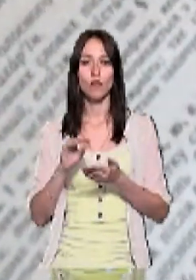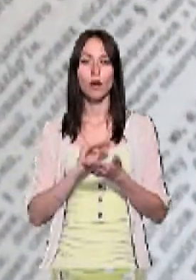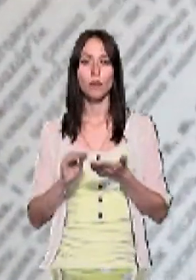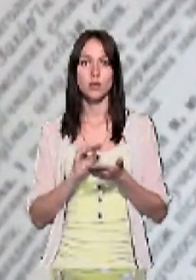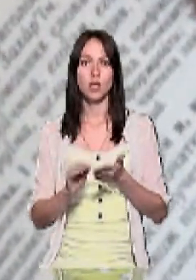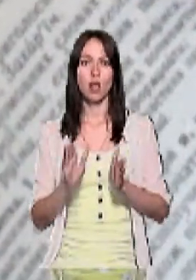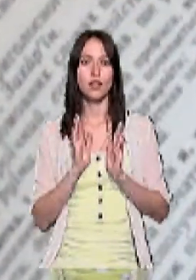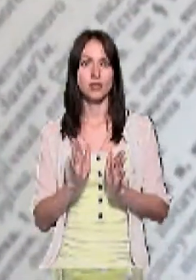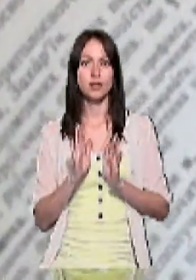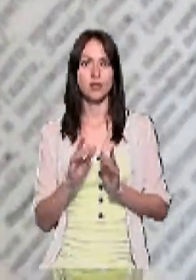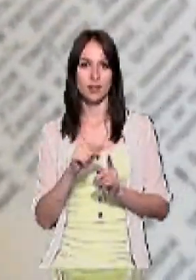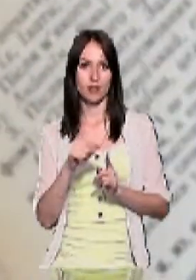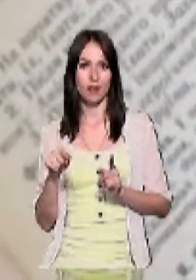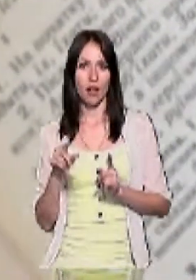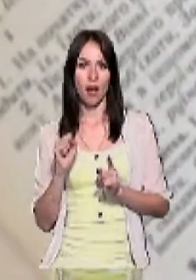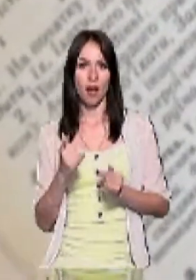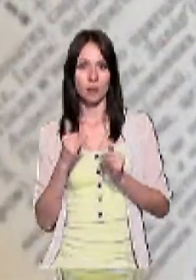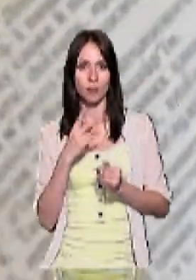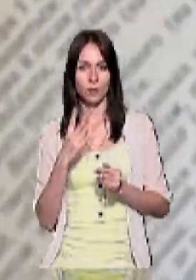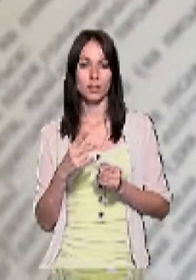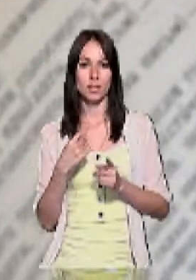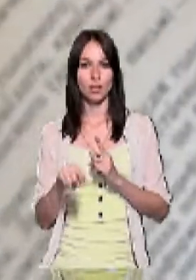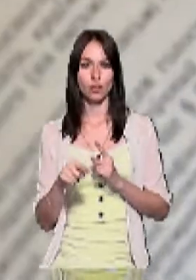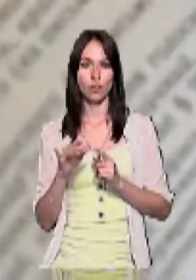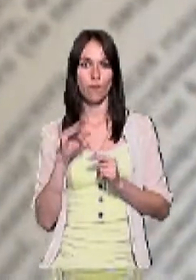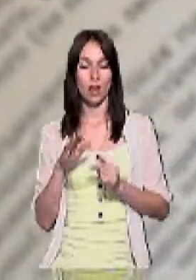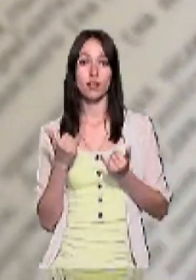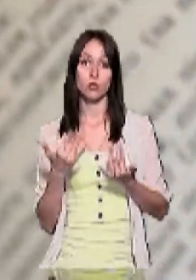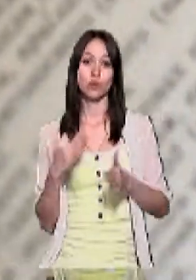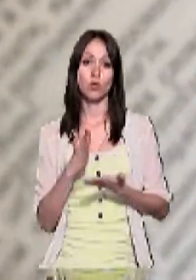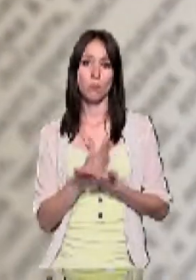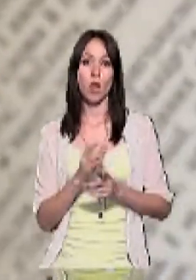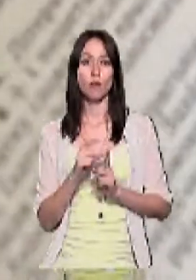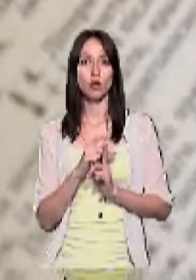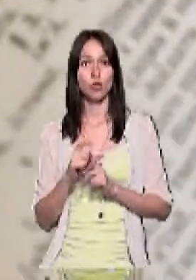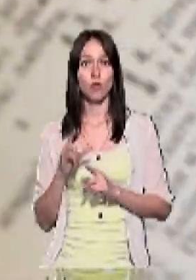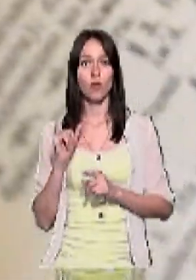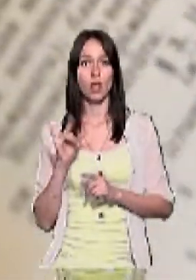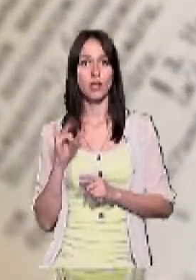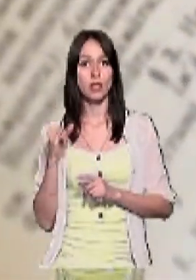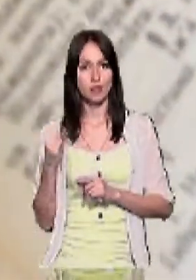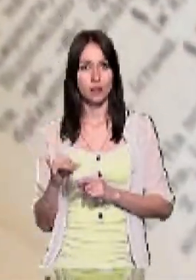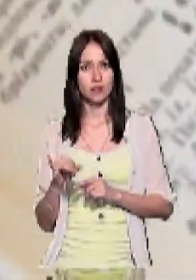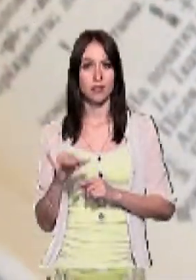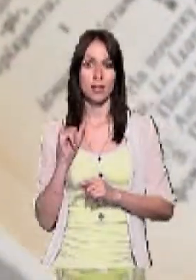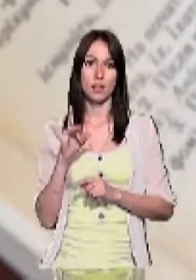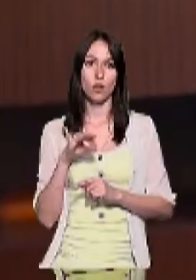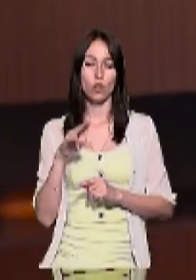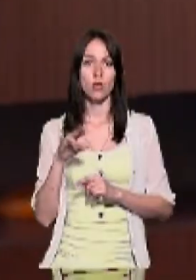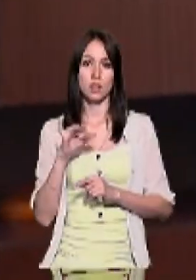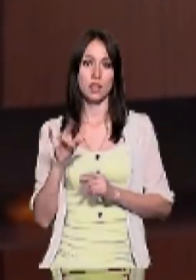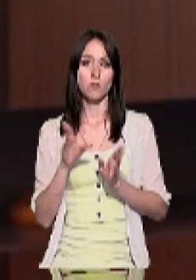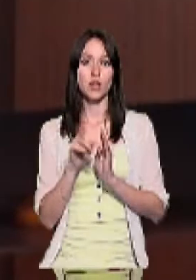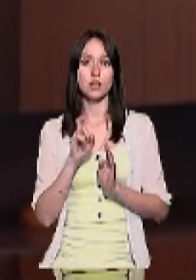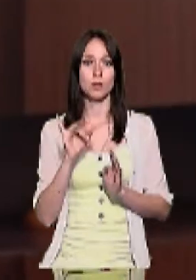не «и». І ось прописані варіанти. Зараз маємо вже слова «ирій» і «ирод» із «и».